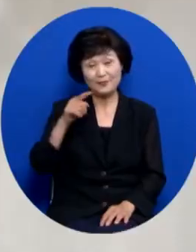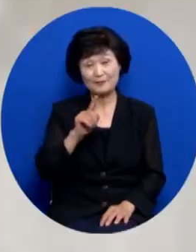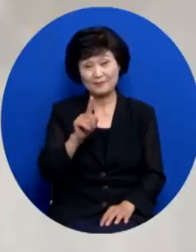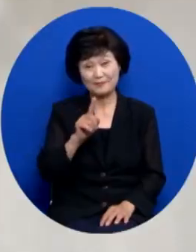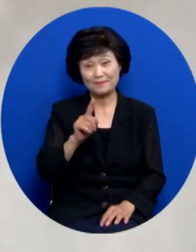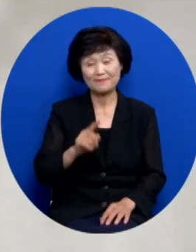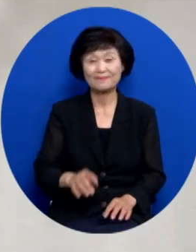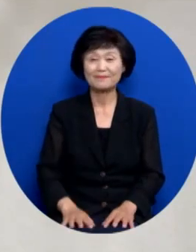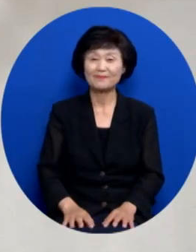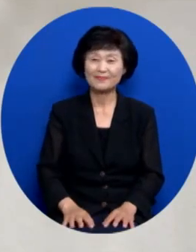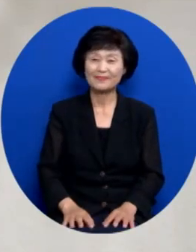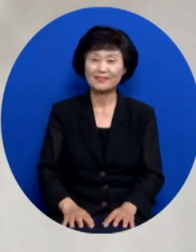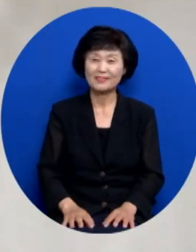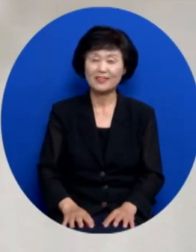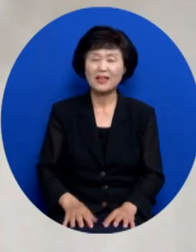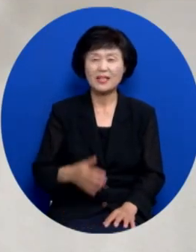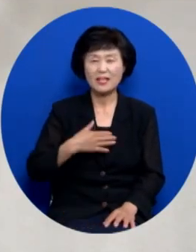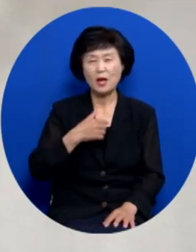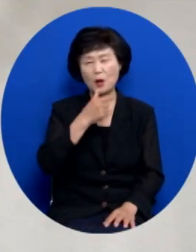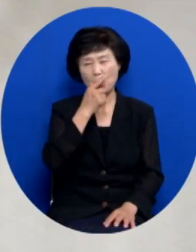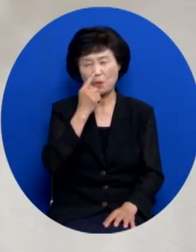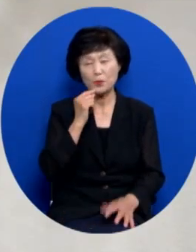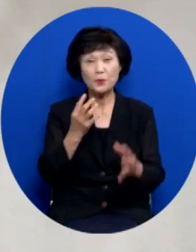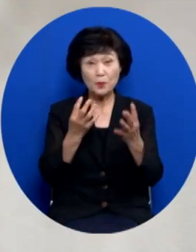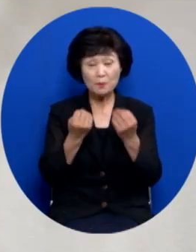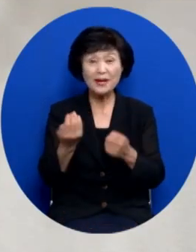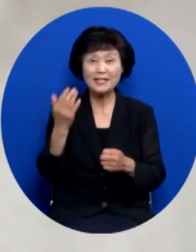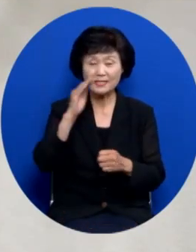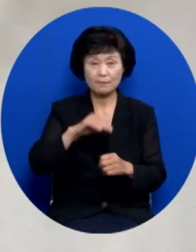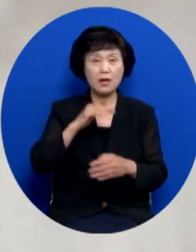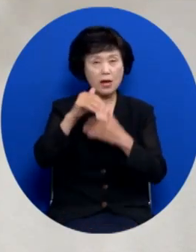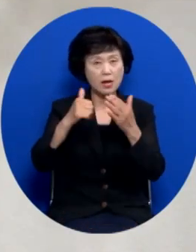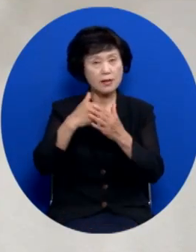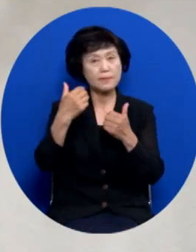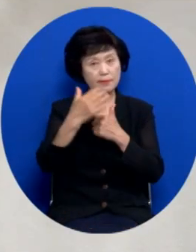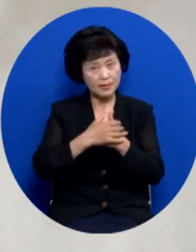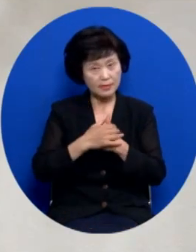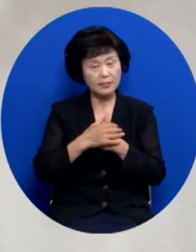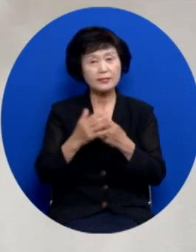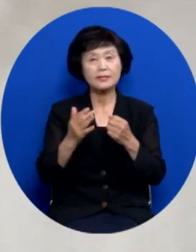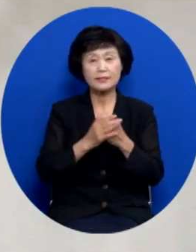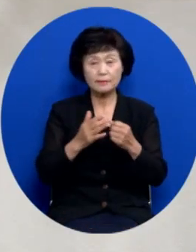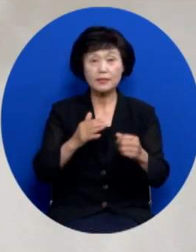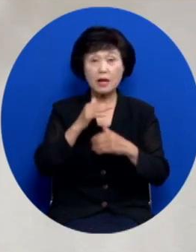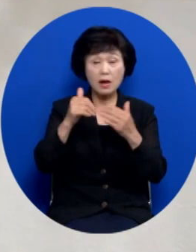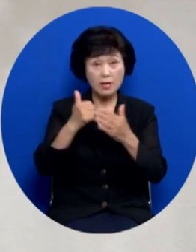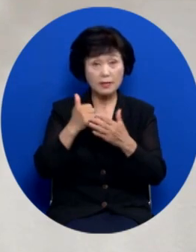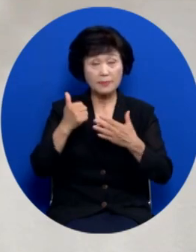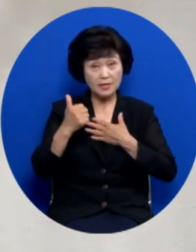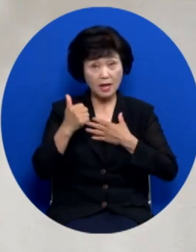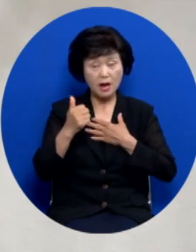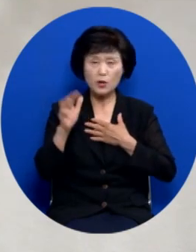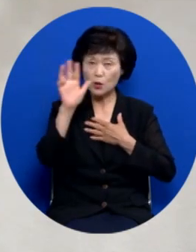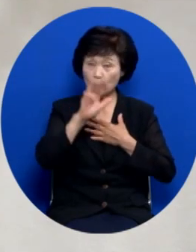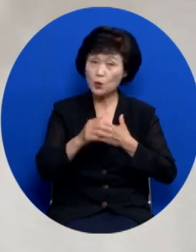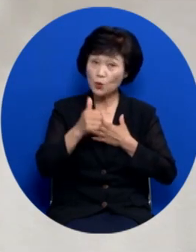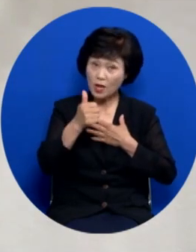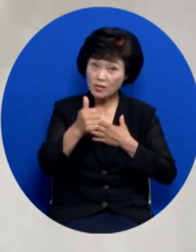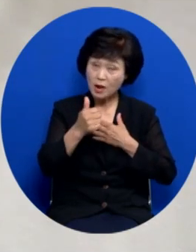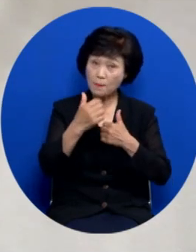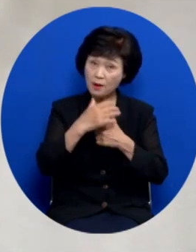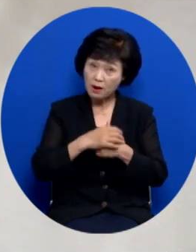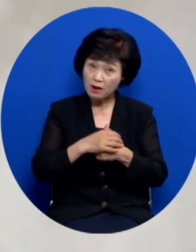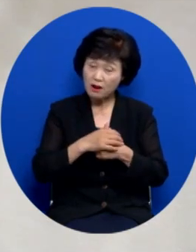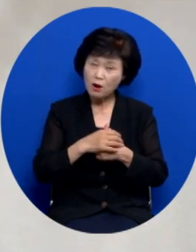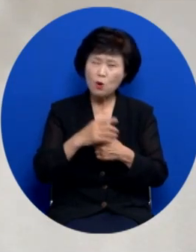해주십시오. 예, 많이 부족하지만 하나님께서 맡긴 자리이기 때문에 하나님이 저를 왜 이 자리에 세웠을까 늘 그걸